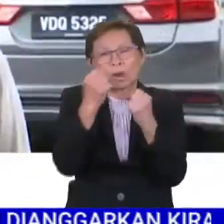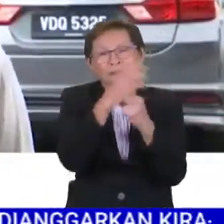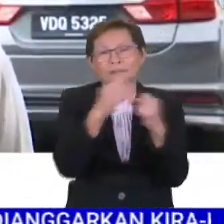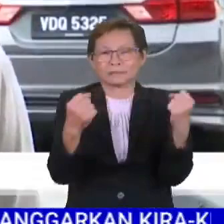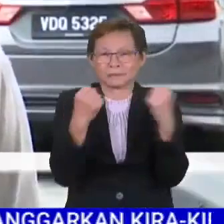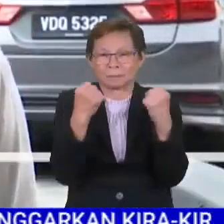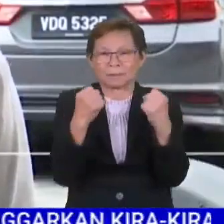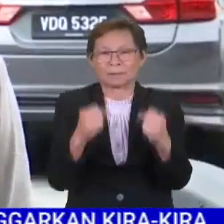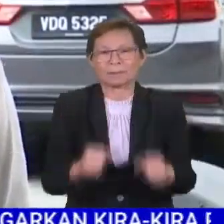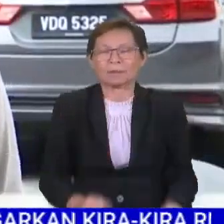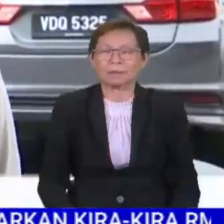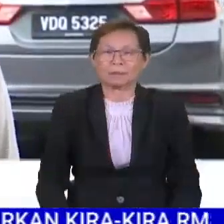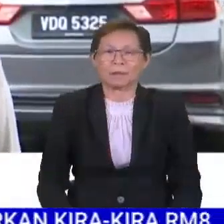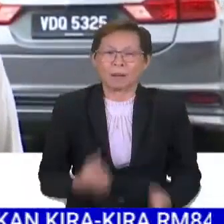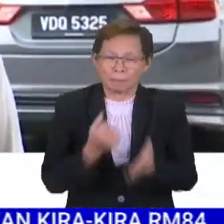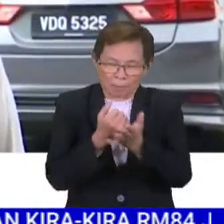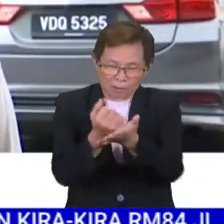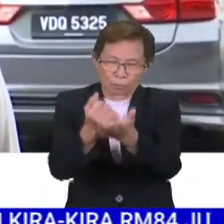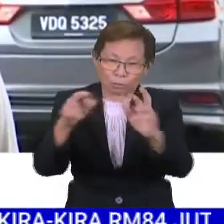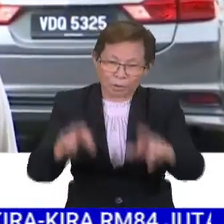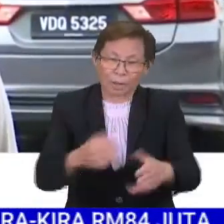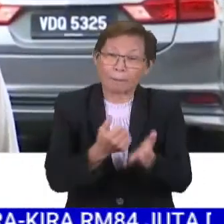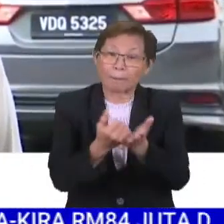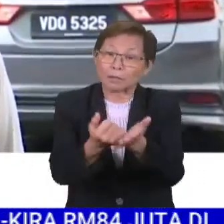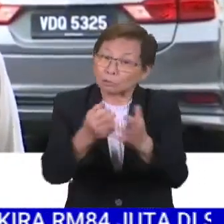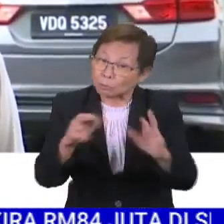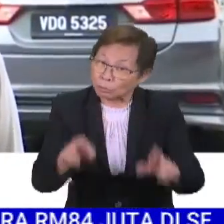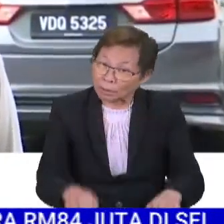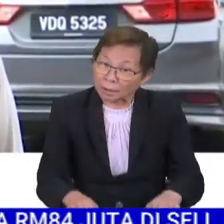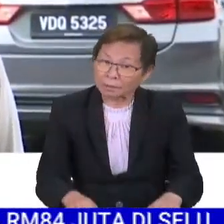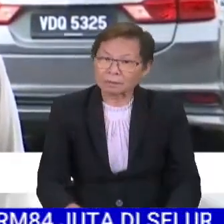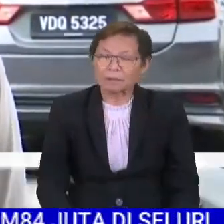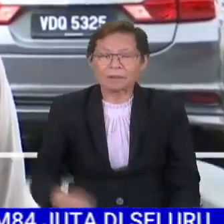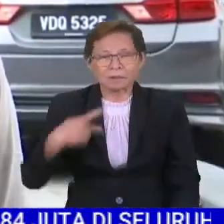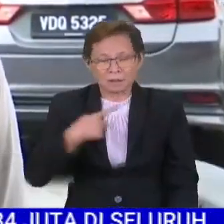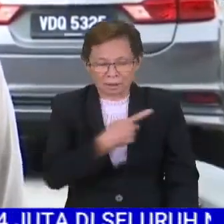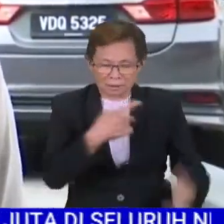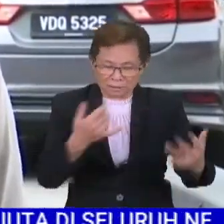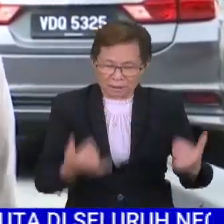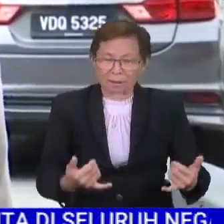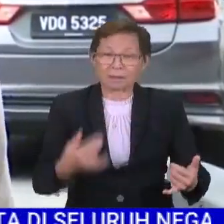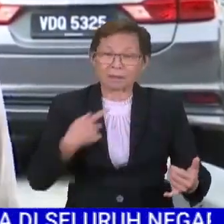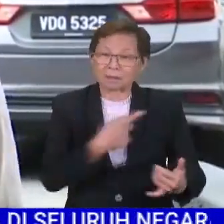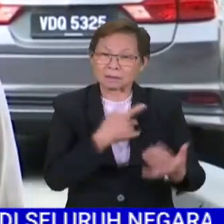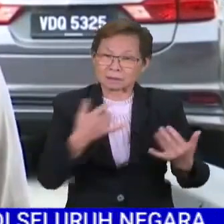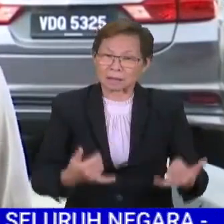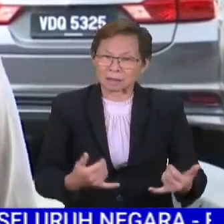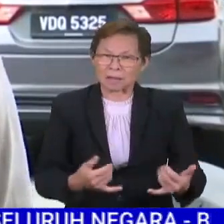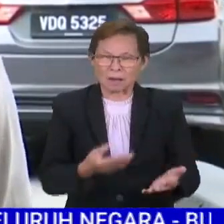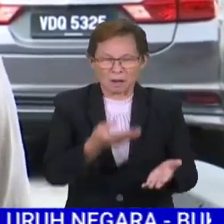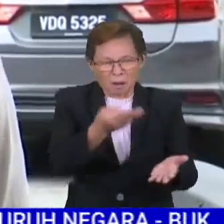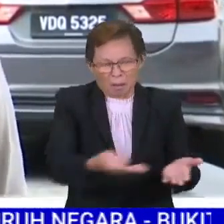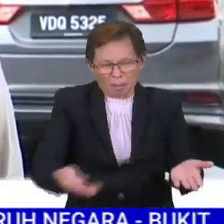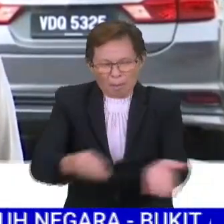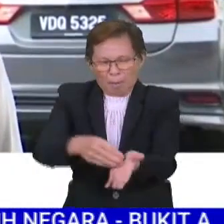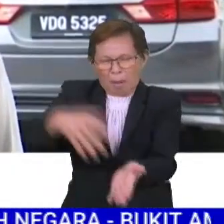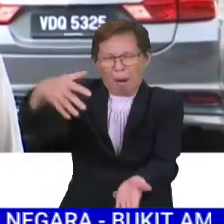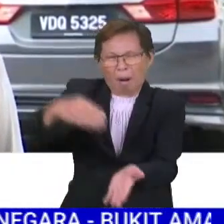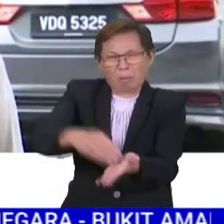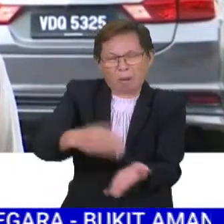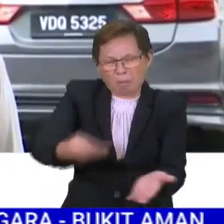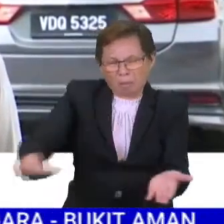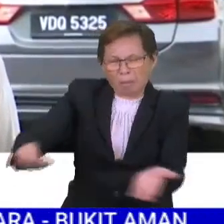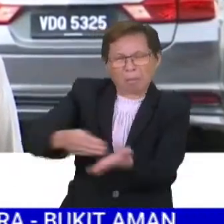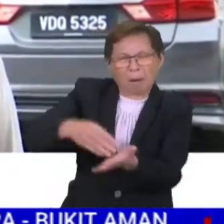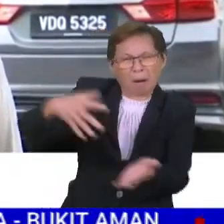Dapat lagi tolongkan bantu rakyat. Kita sekarang cara kos hidup semakin meninggi.